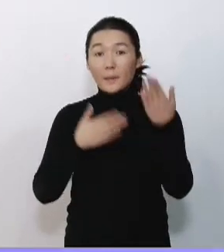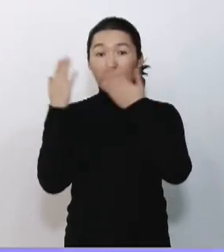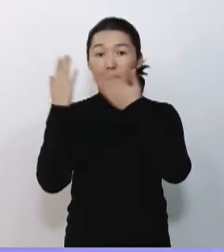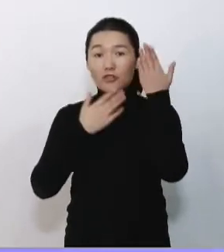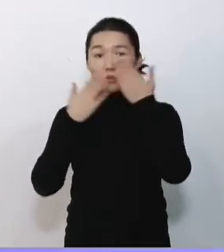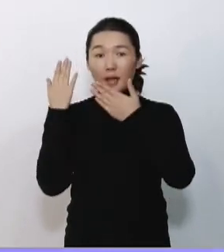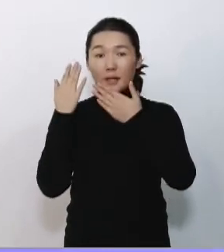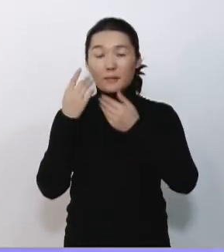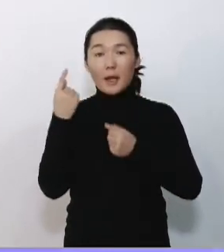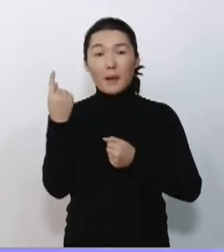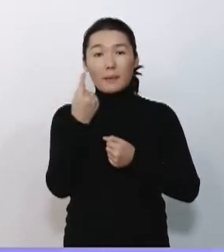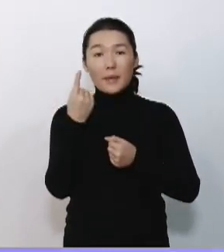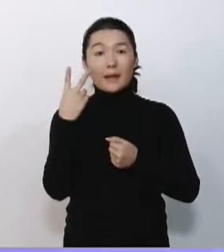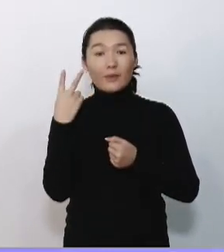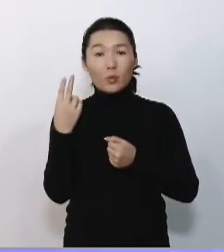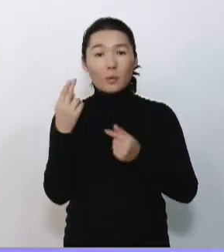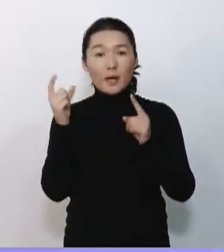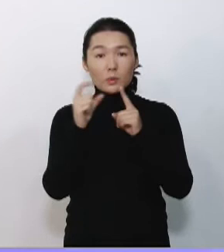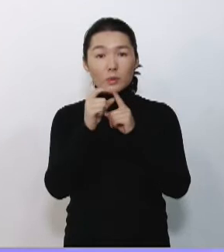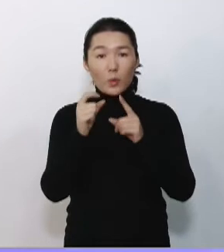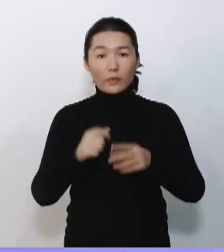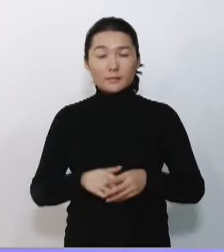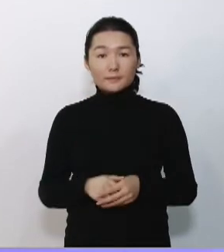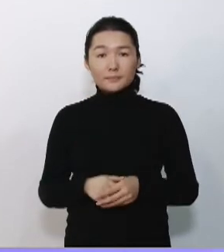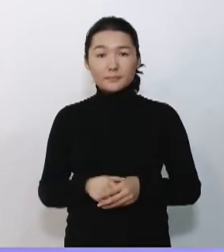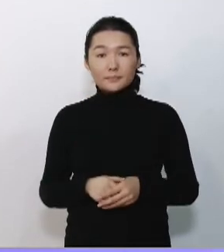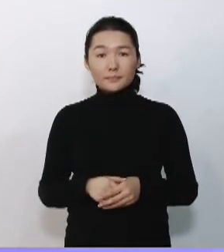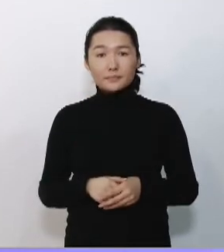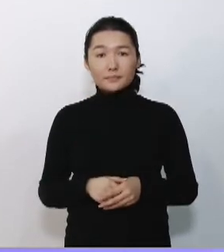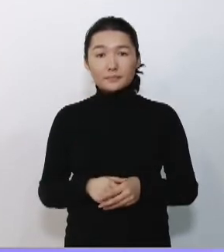Прочитаем первую пару слов.